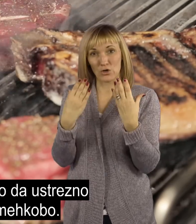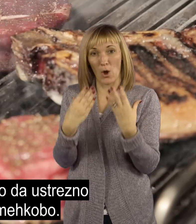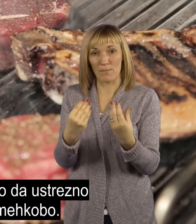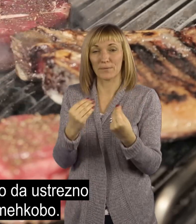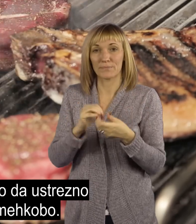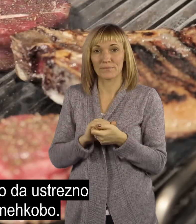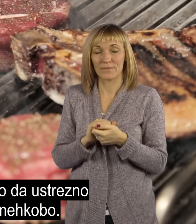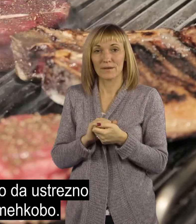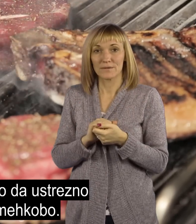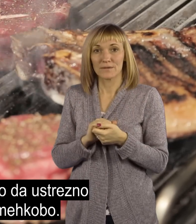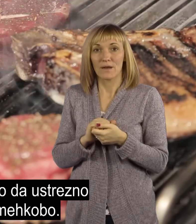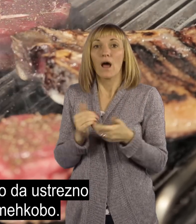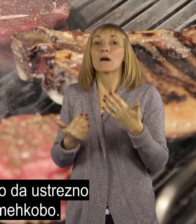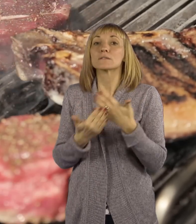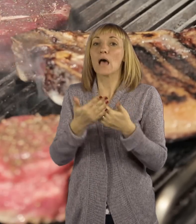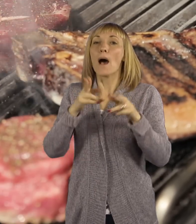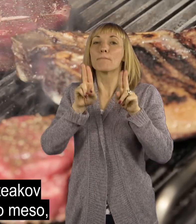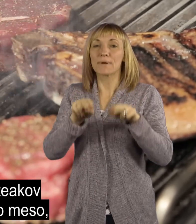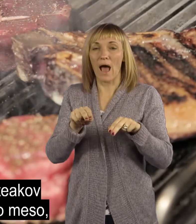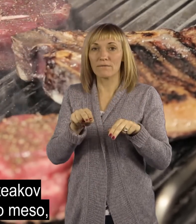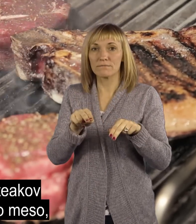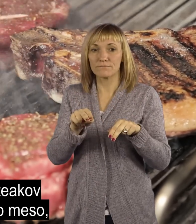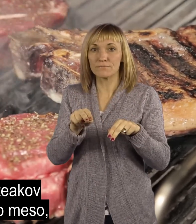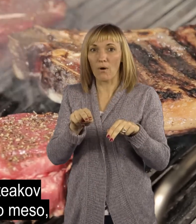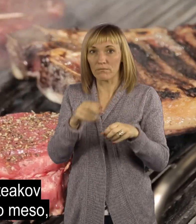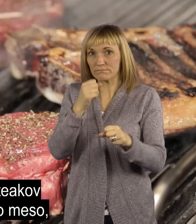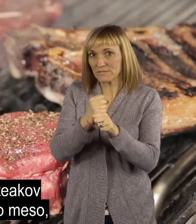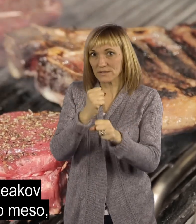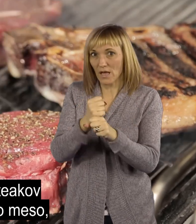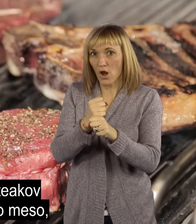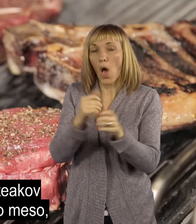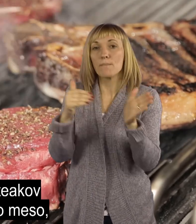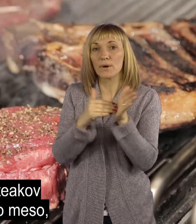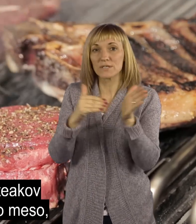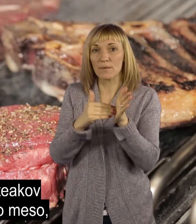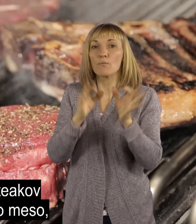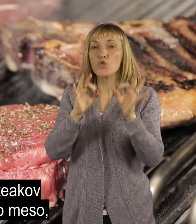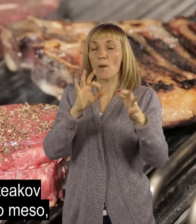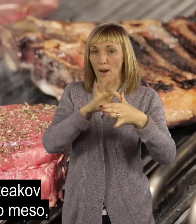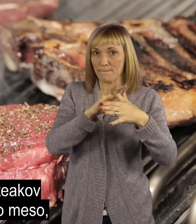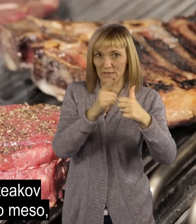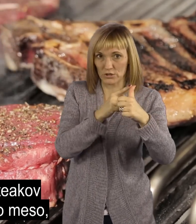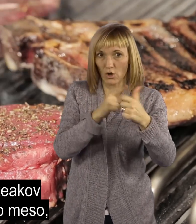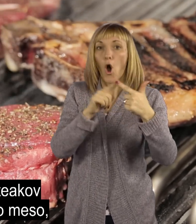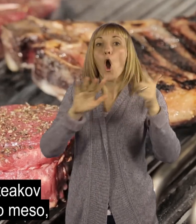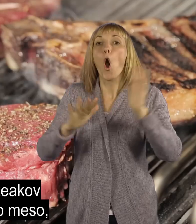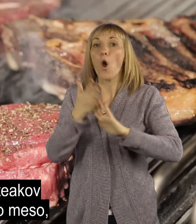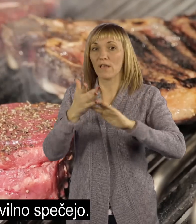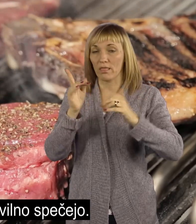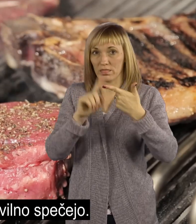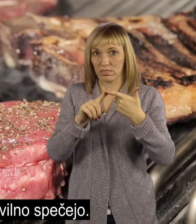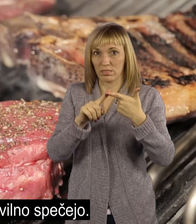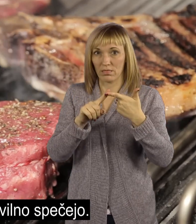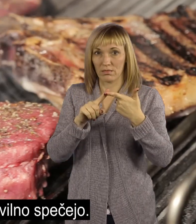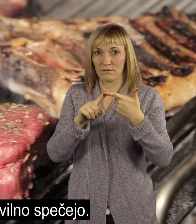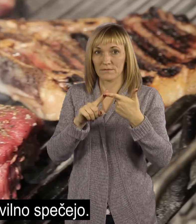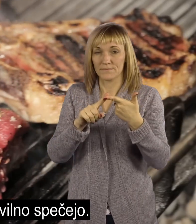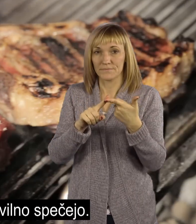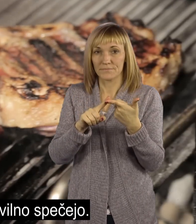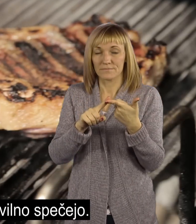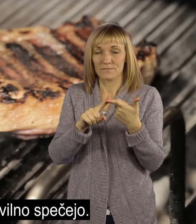okuse in mehkobo. Za pravo užitje z stejkom potrebujemo torej dobro meso, dober